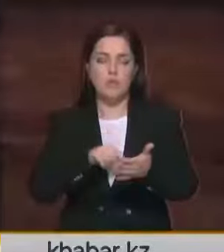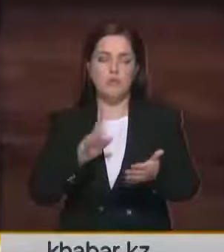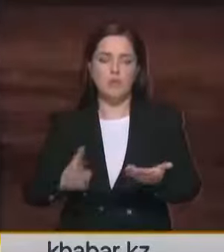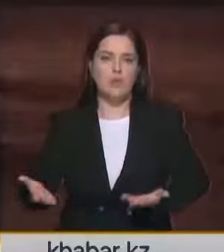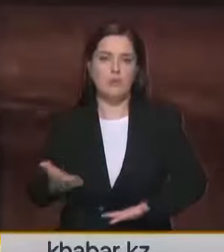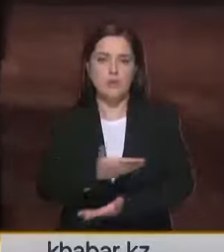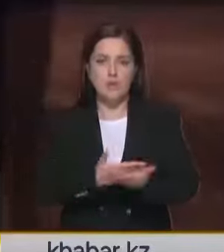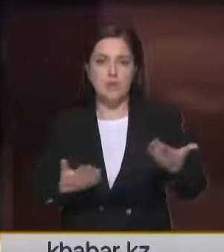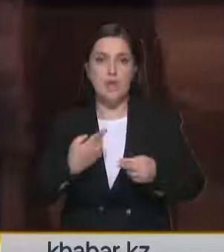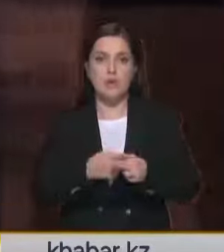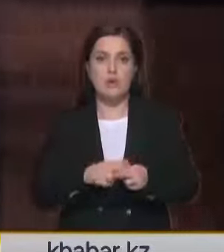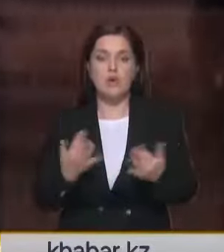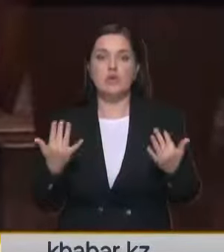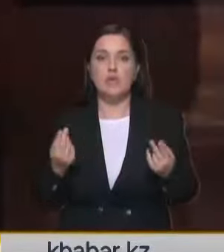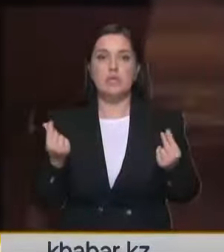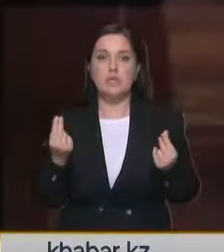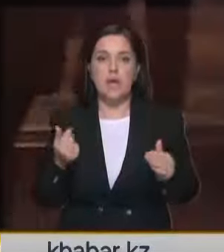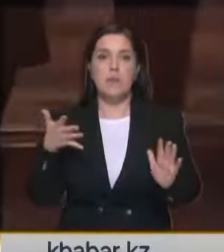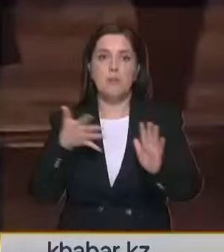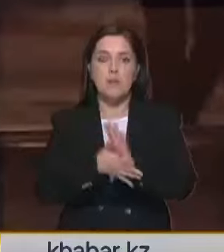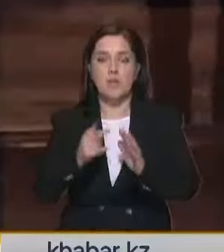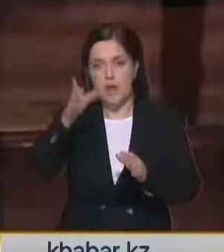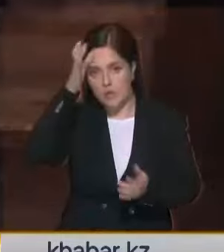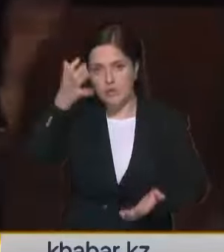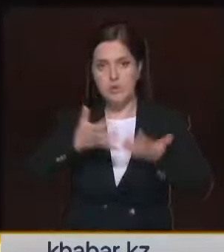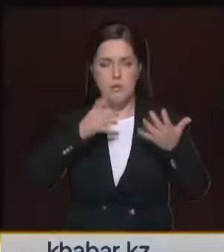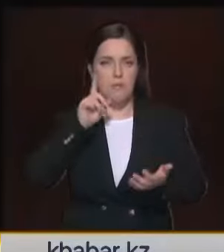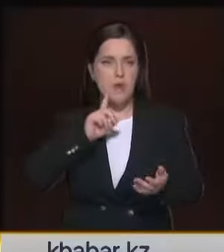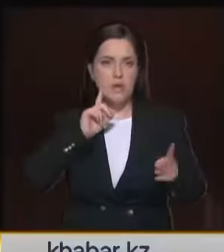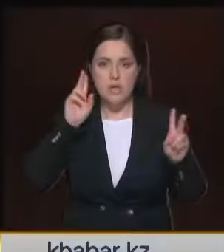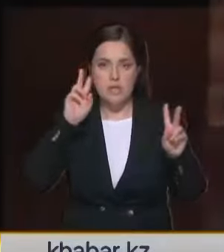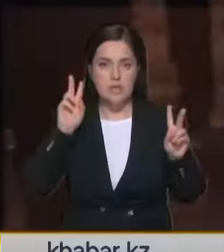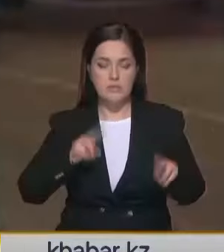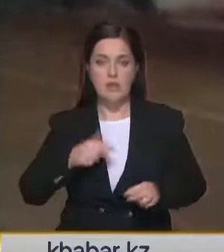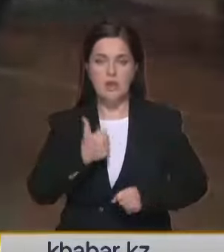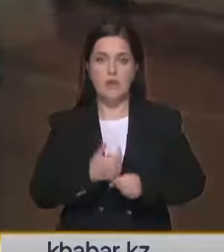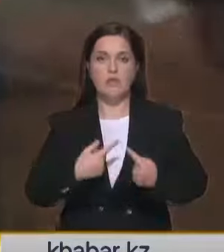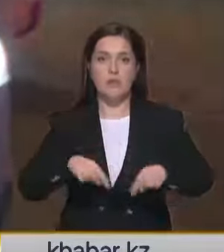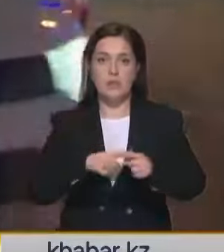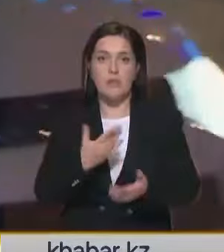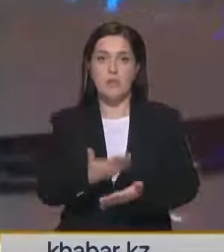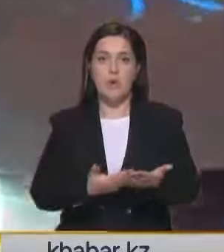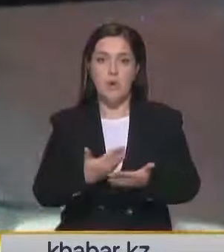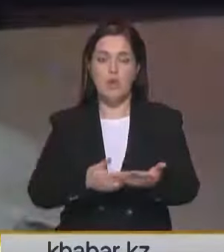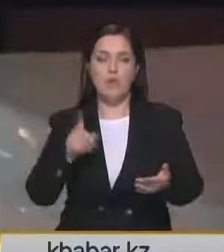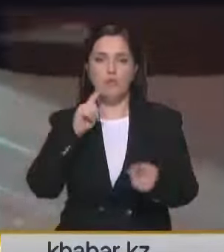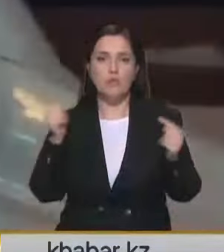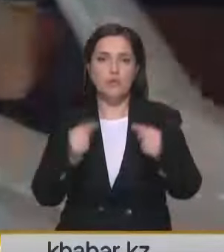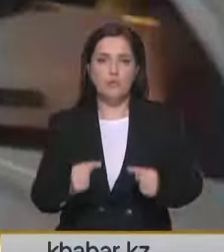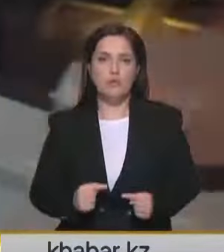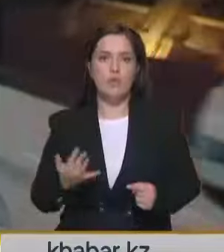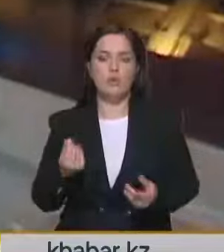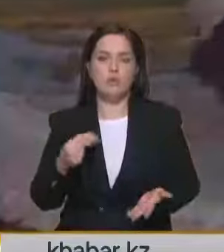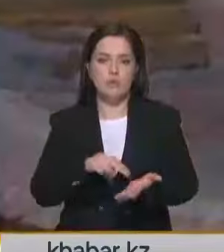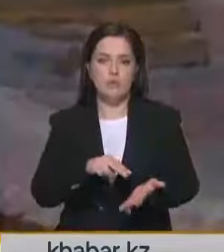вопрос вынесут на обсуждение. Сколько же средств потребуется для исследования, пока неизвестно. Глава ведомства пояснил, что сумма пока